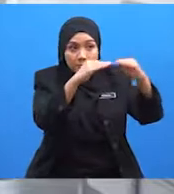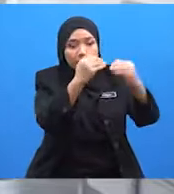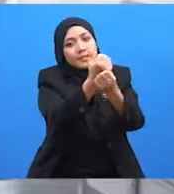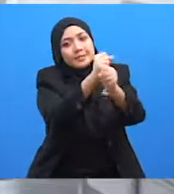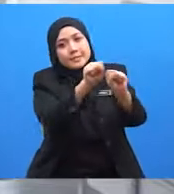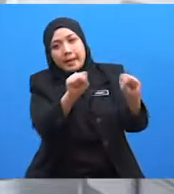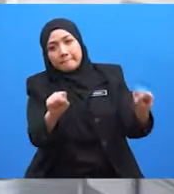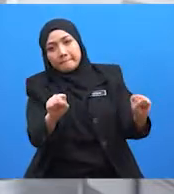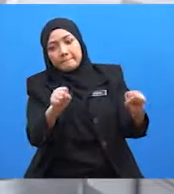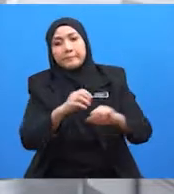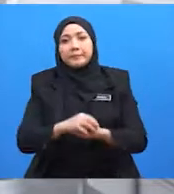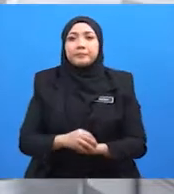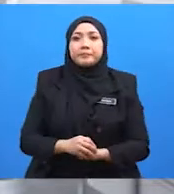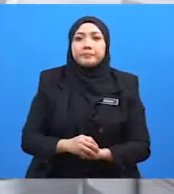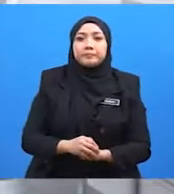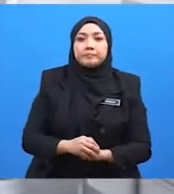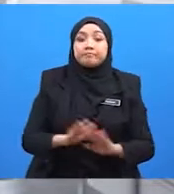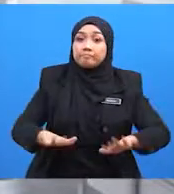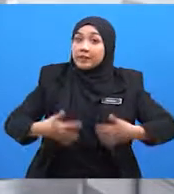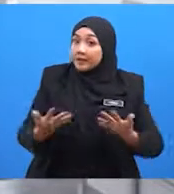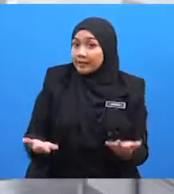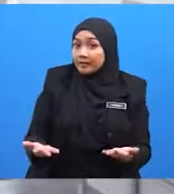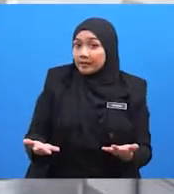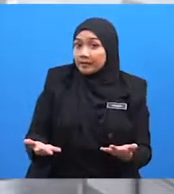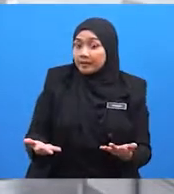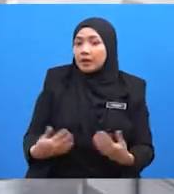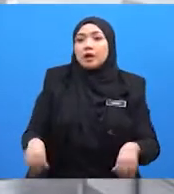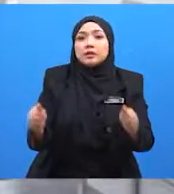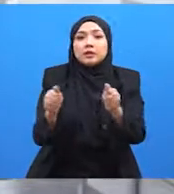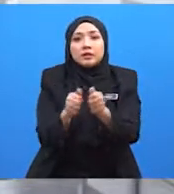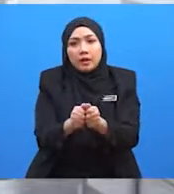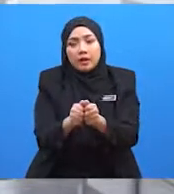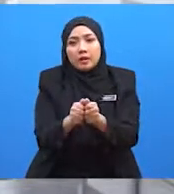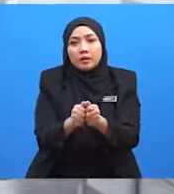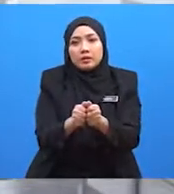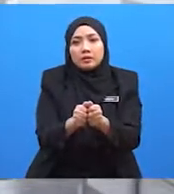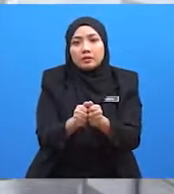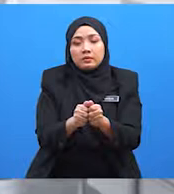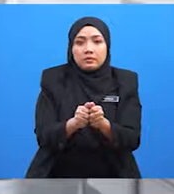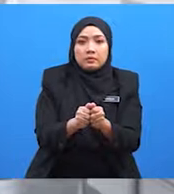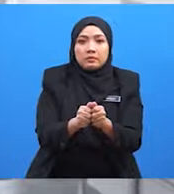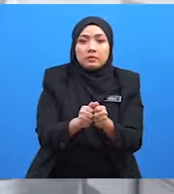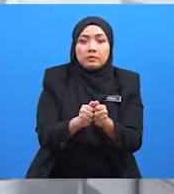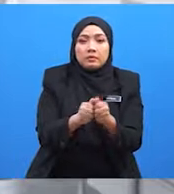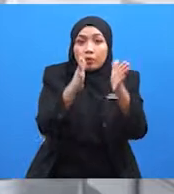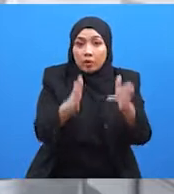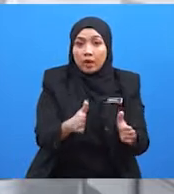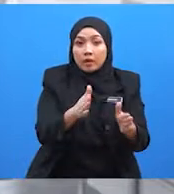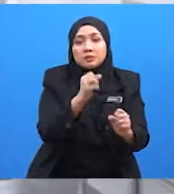bangunan. Ha, macam mana dengan pengangguran bermusim